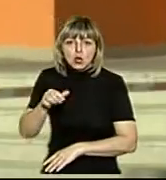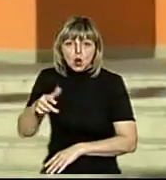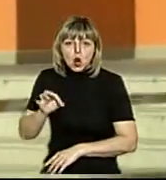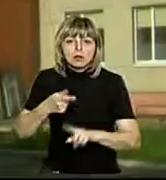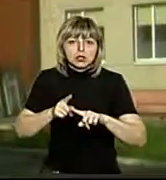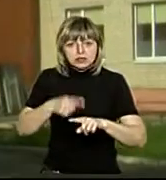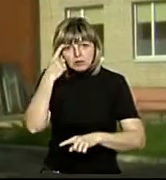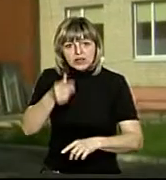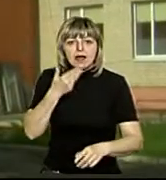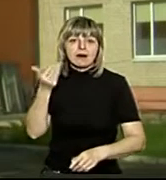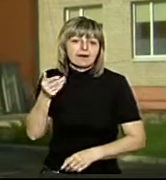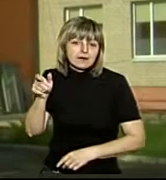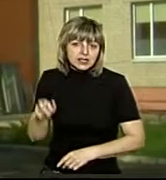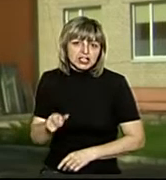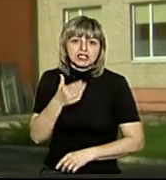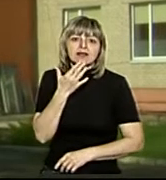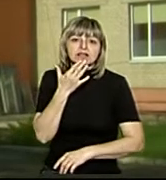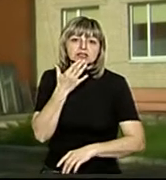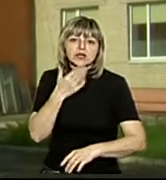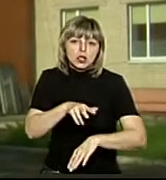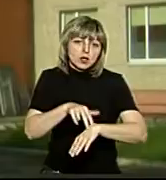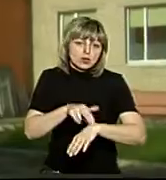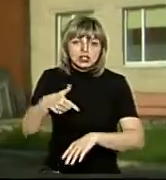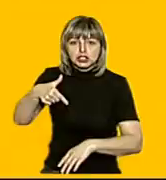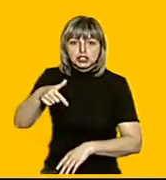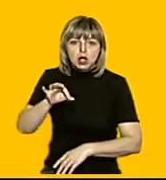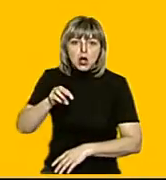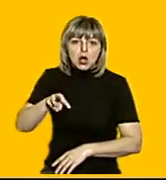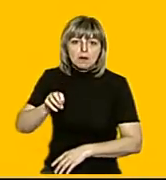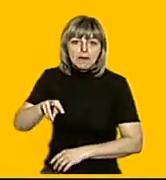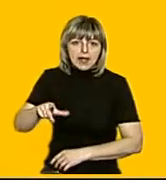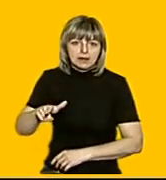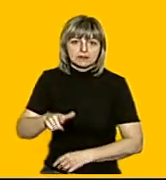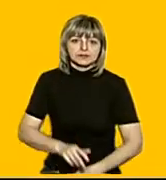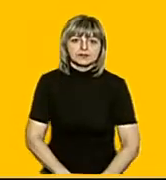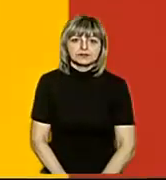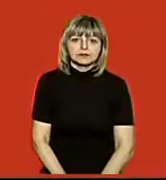повідомив речник головного управління Нацполіції Віктор Гомоль.